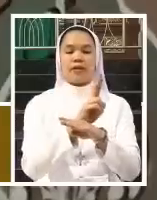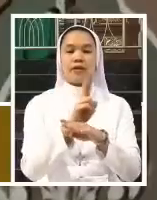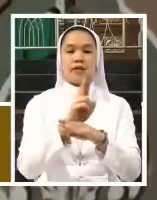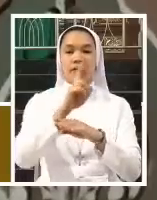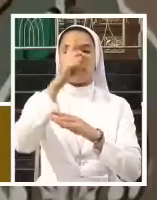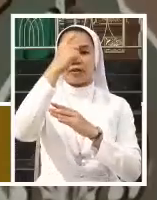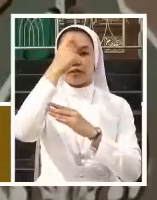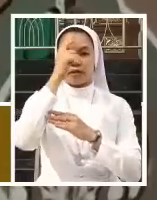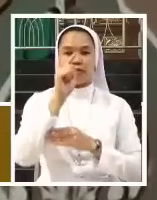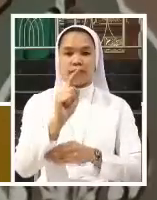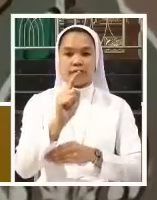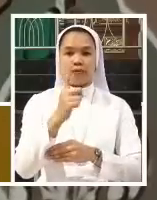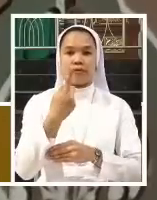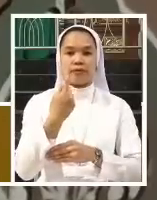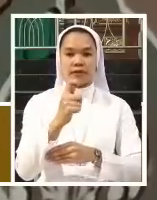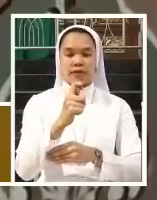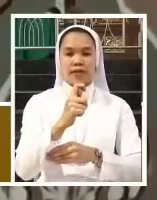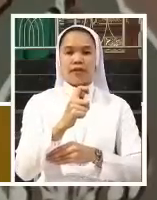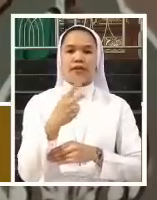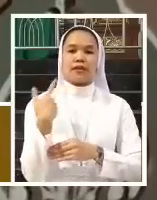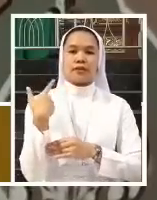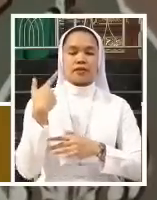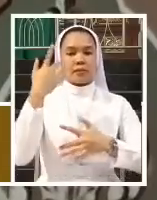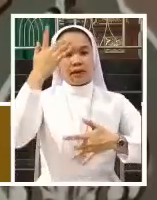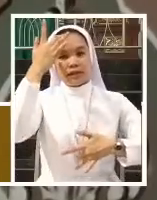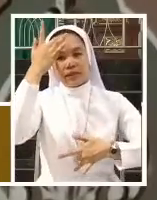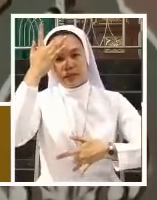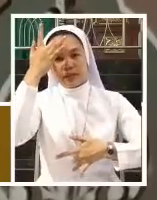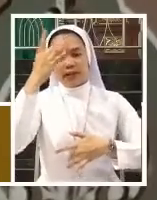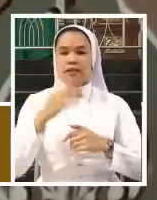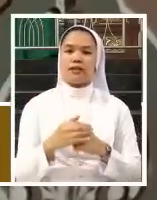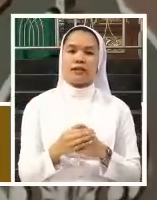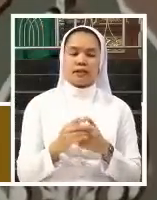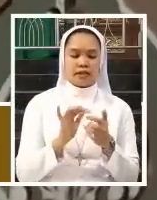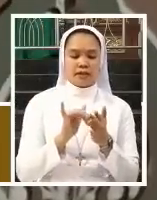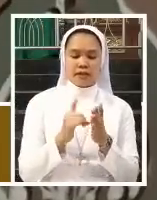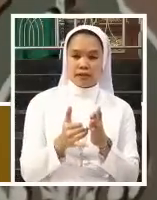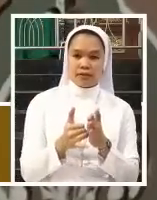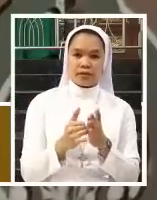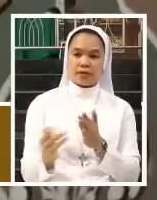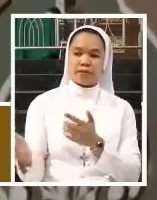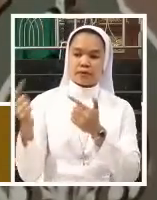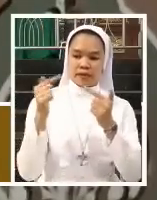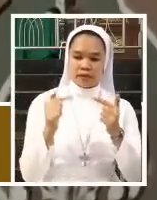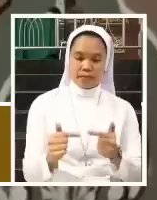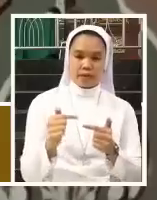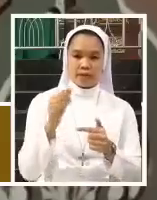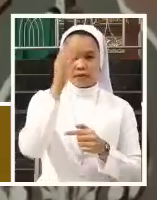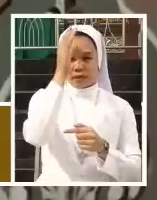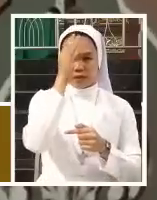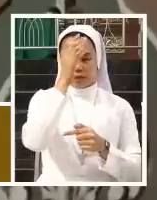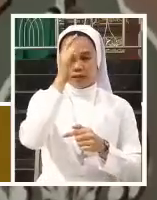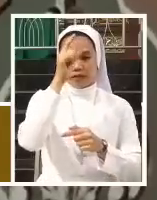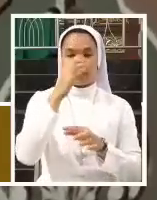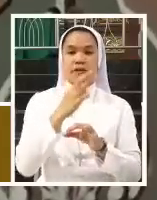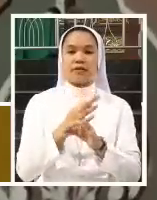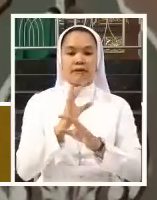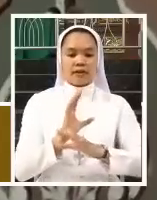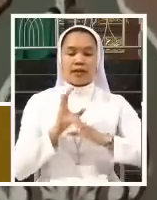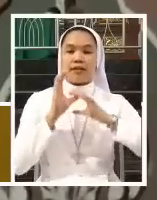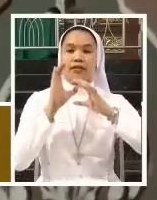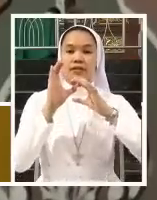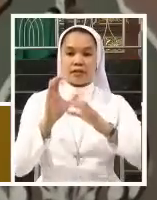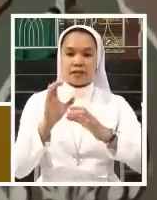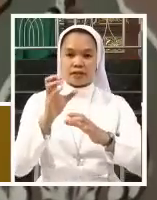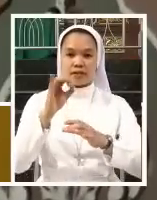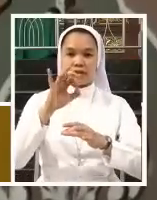mga katikubinaryo, para sa mga naghihilang. Siring man ang pagkonsagrar kang